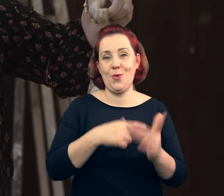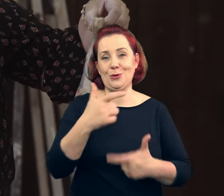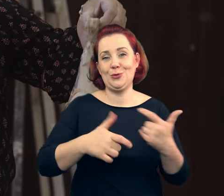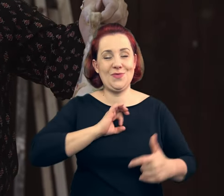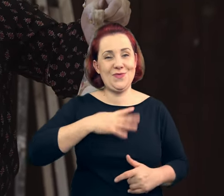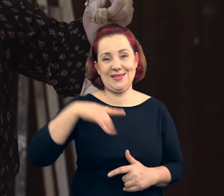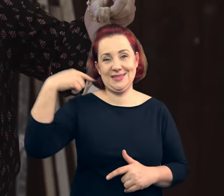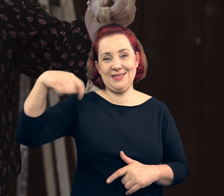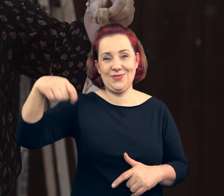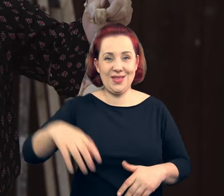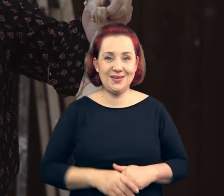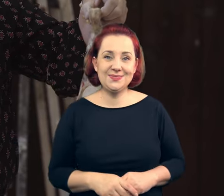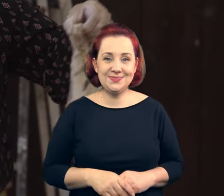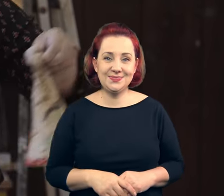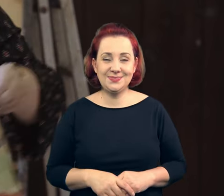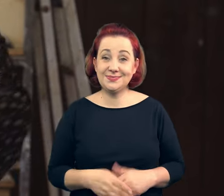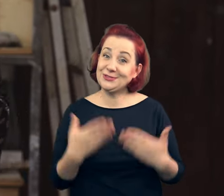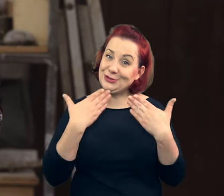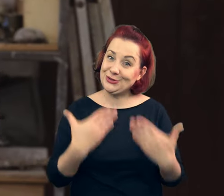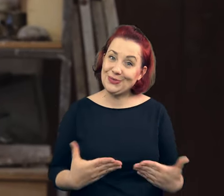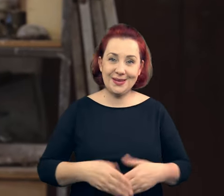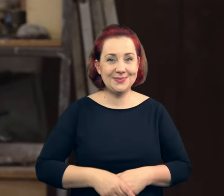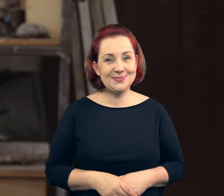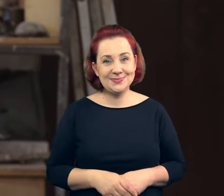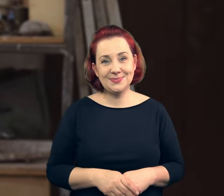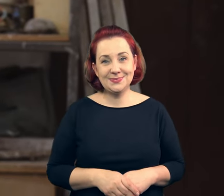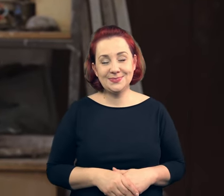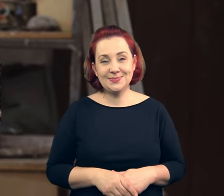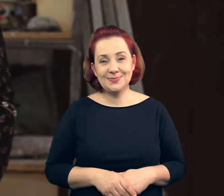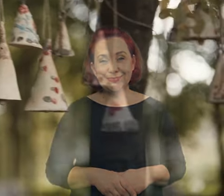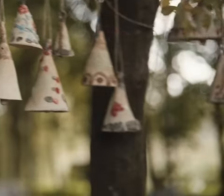również swój dzwonek. Dziękuję. Dziękuję.